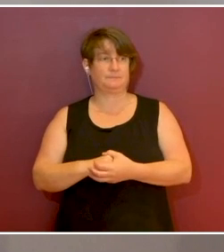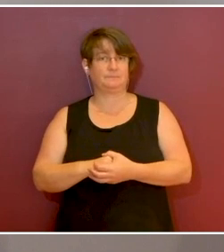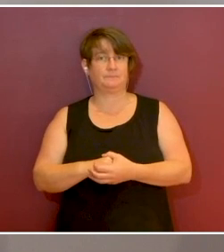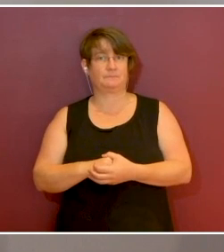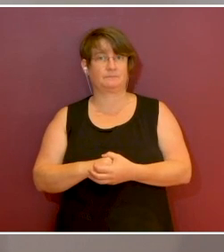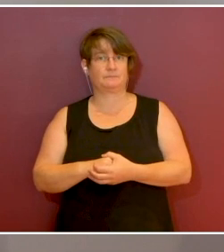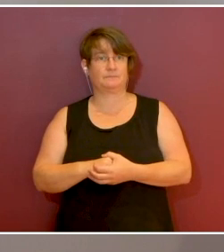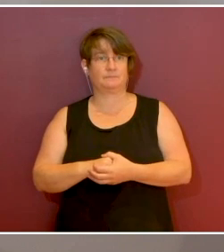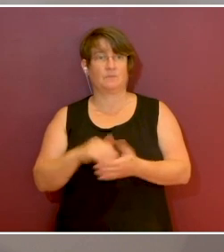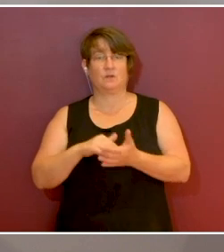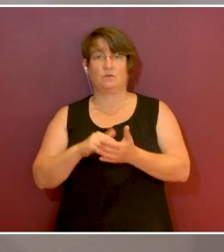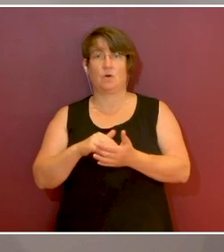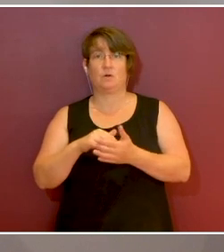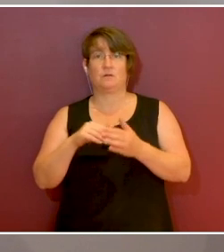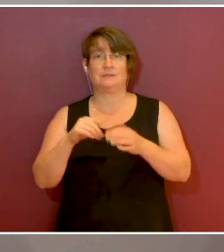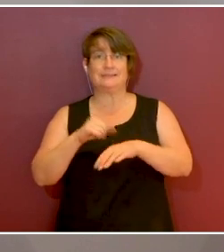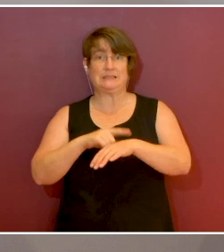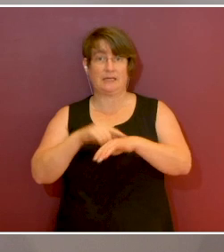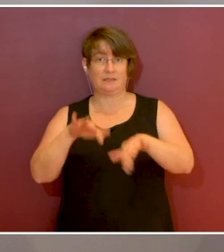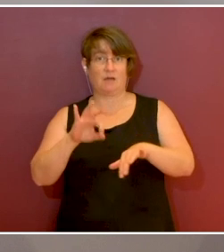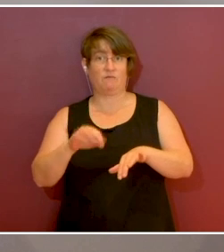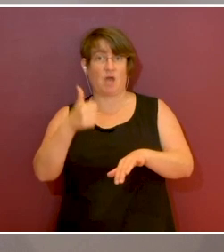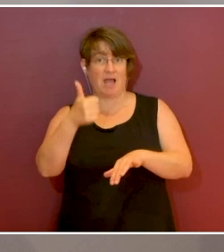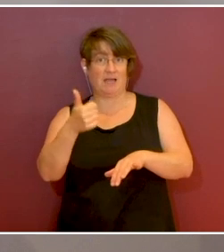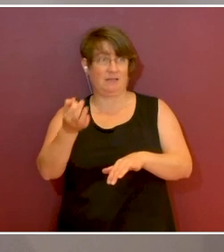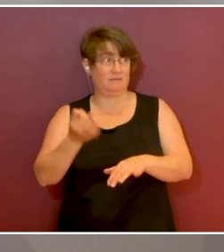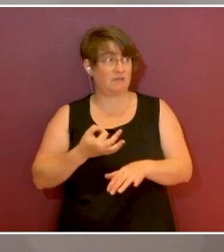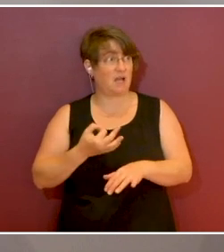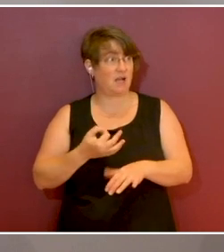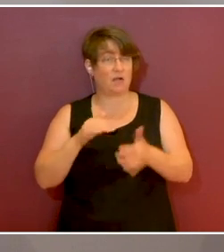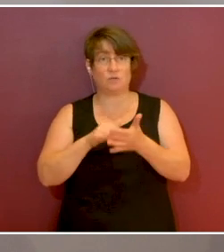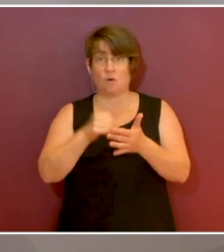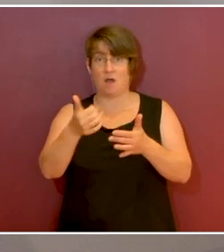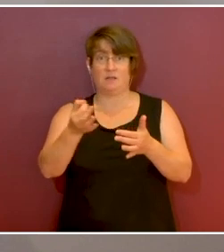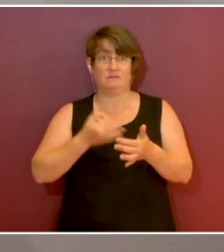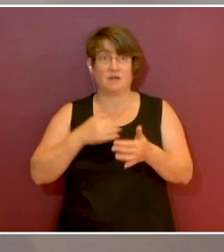Wir hätten noch Zeit für eine weitere Frage. Gibt es noch eine Frage hier im Raum oder von den Zugeschalteten?